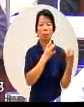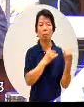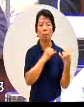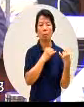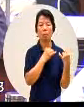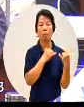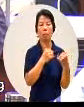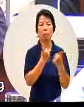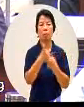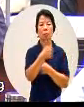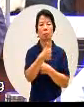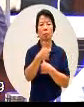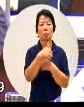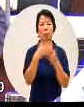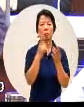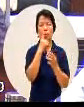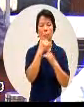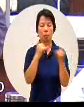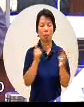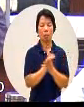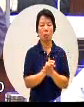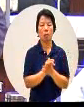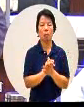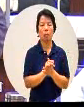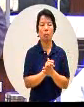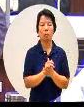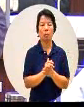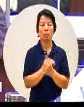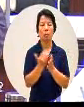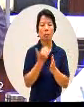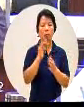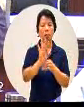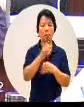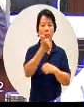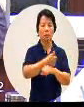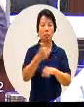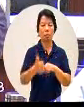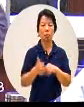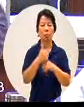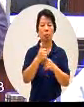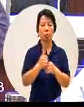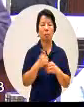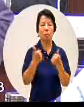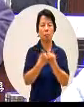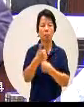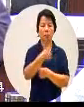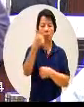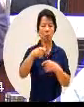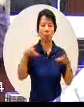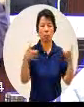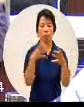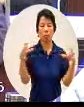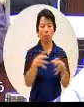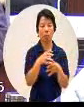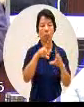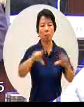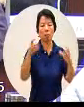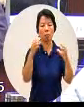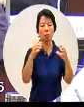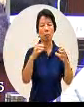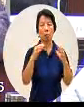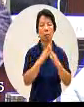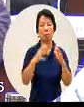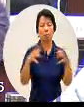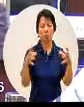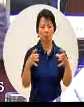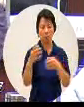包括我們前後任議長大家共同的努力讓歷史的真相